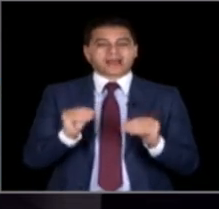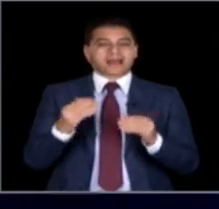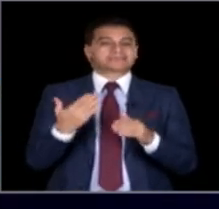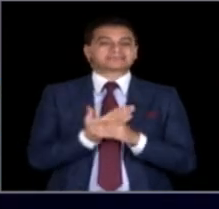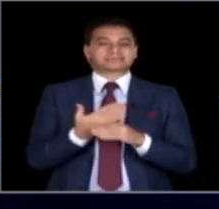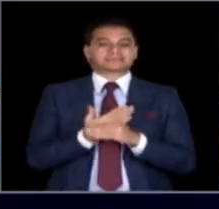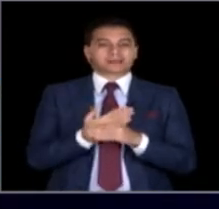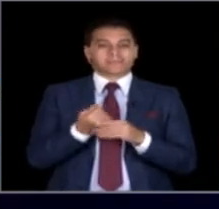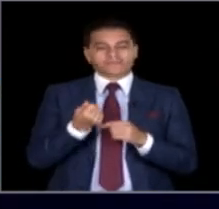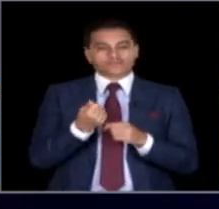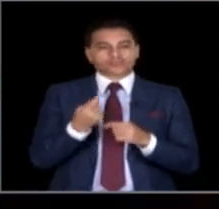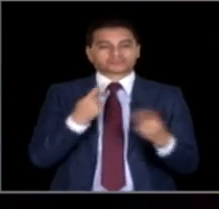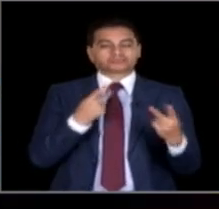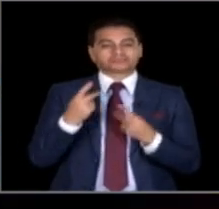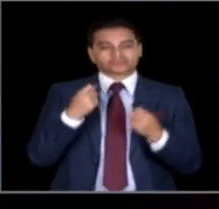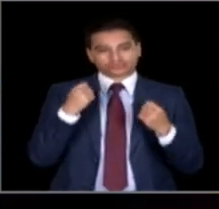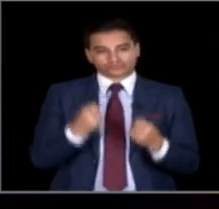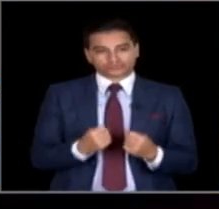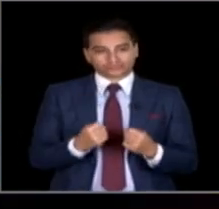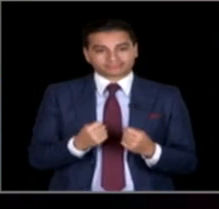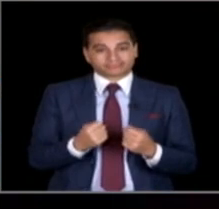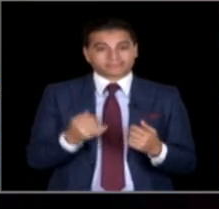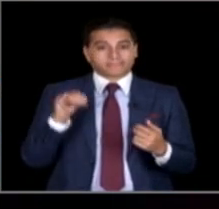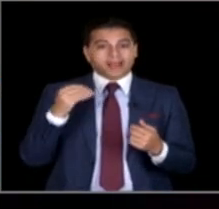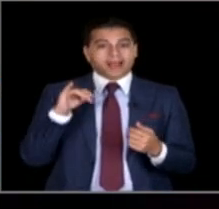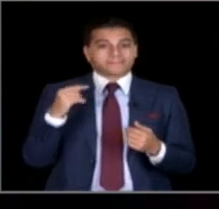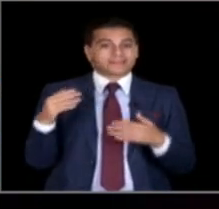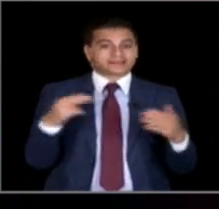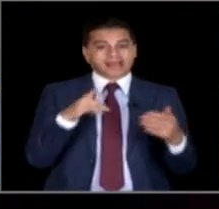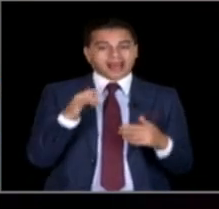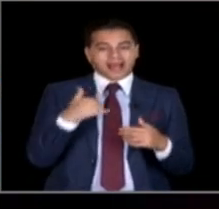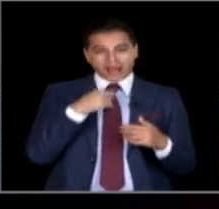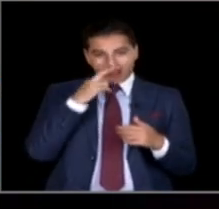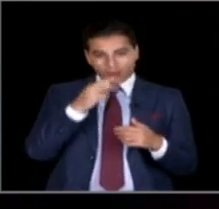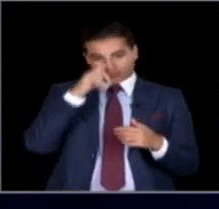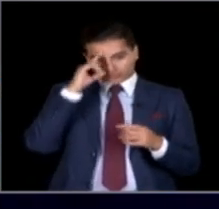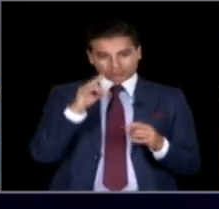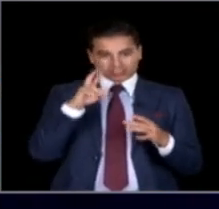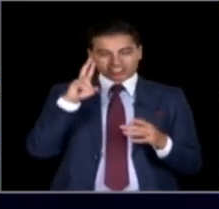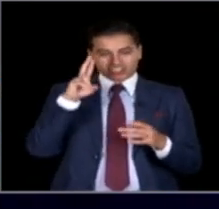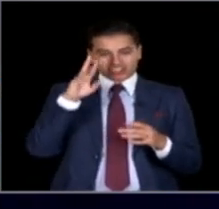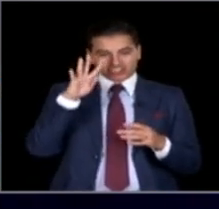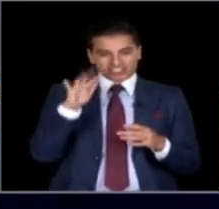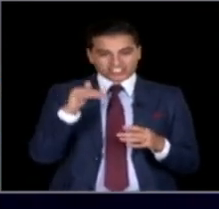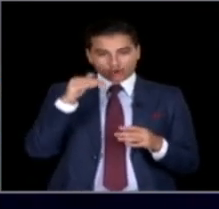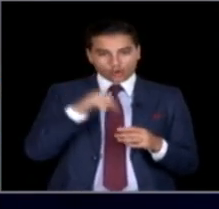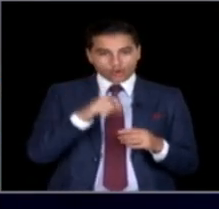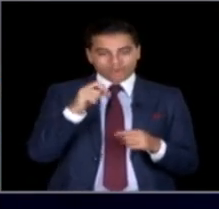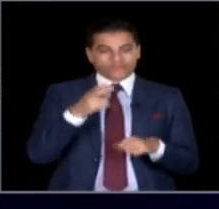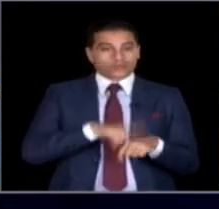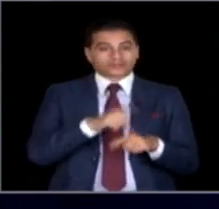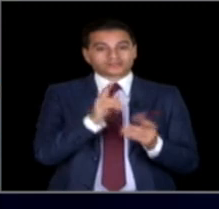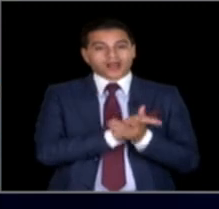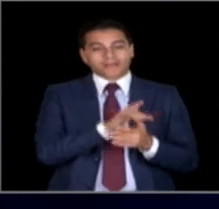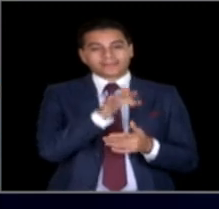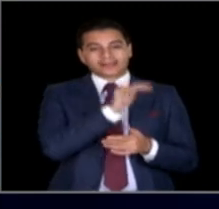محمد علي باشا، إجابتك. إن شاء الله تحمينا أقول تشخوف. تشخوف؟ لا، وإيمان بتسقف